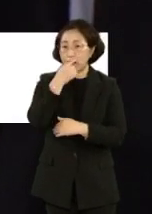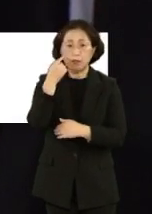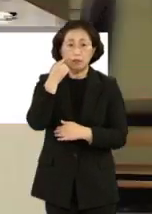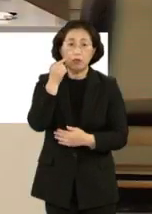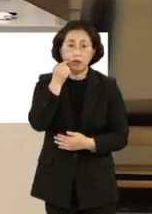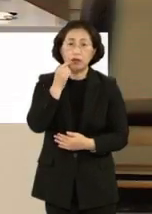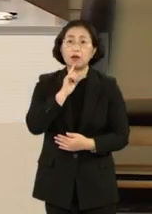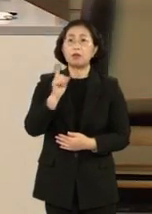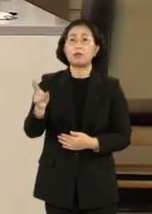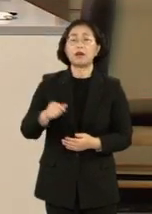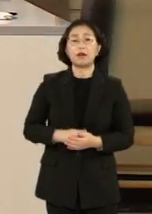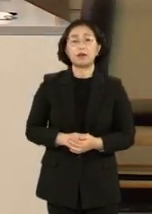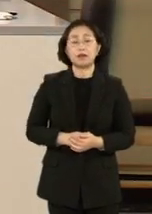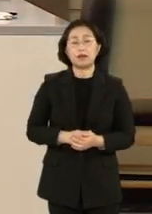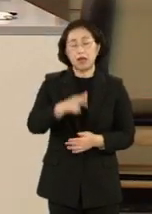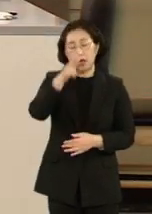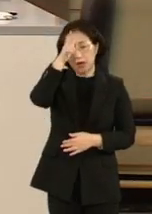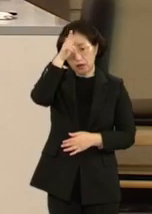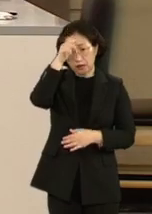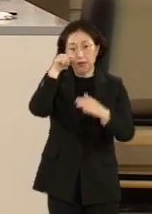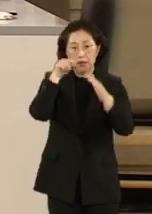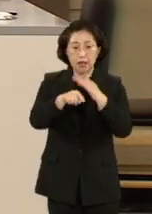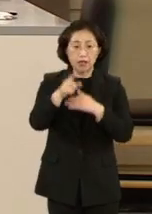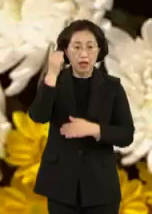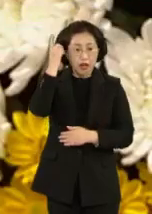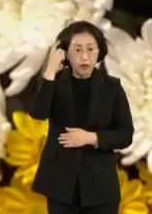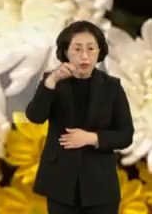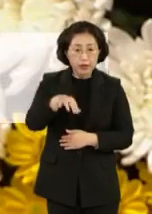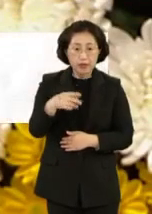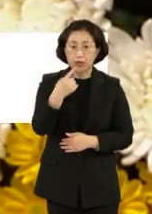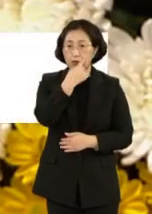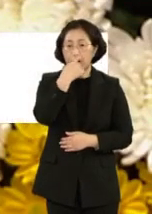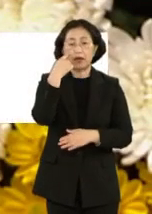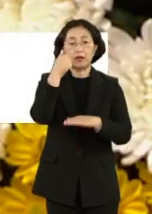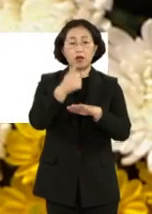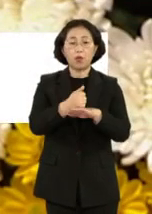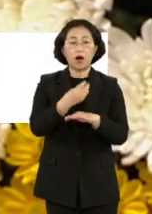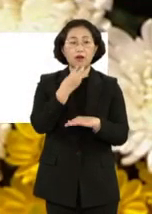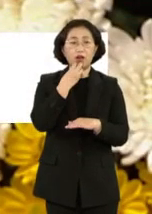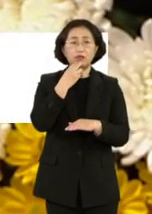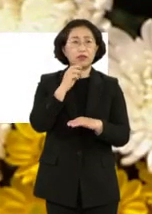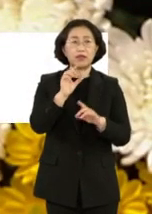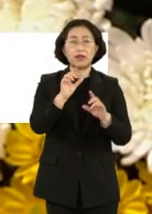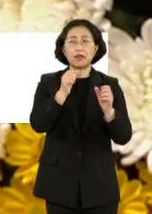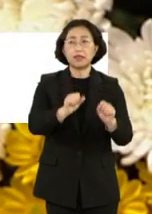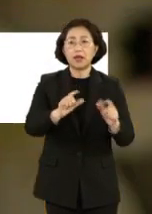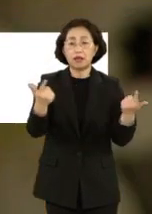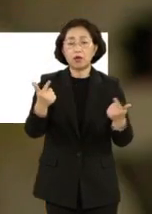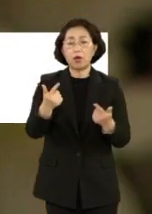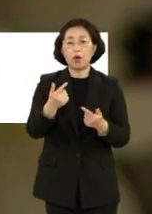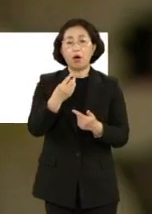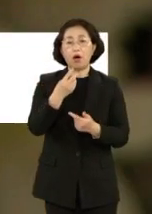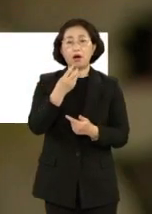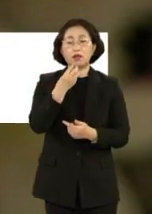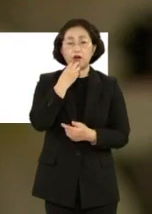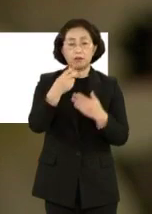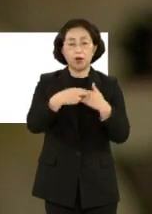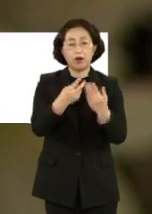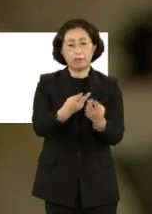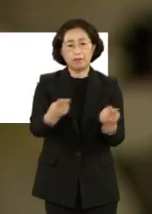없다는 거예요. 결국 경찰서를 찾아가 휴대전화 위치 추적을 해보니 서울에 있어야 할 딸은 병원에 자리가 없어 이미